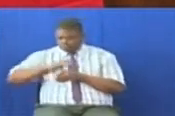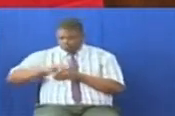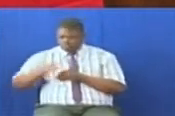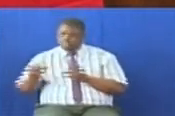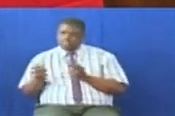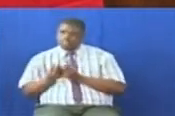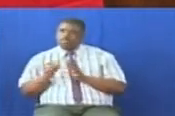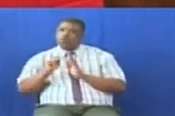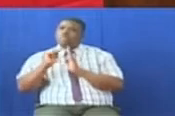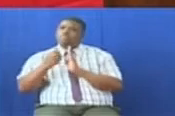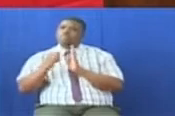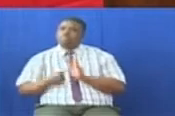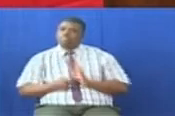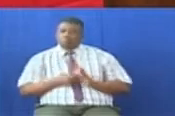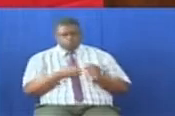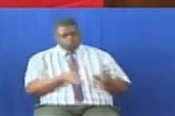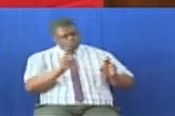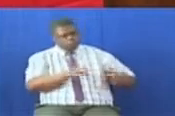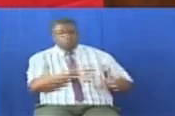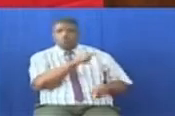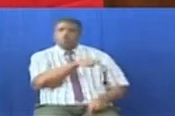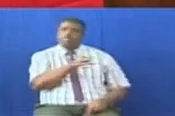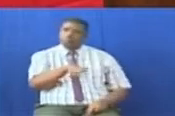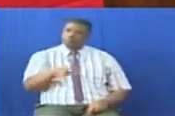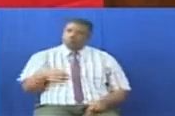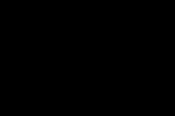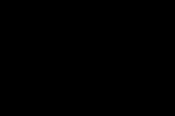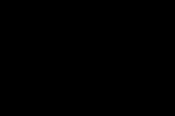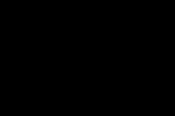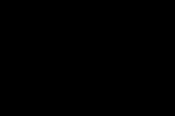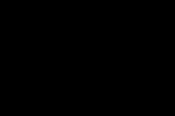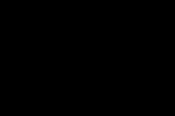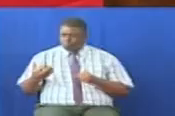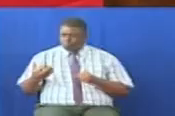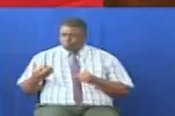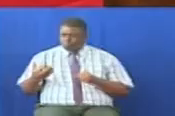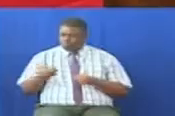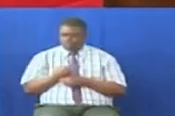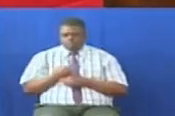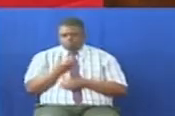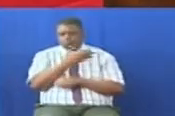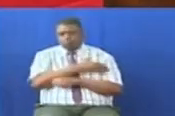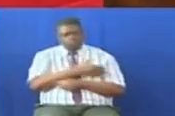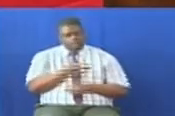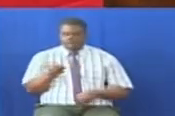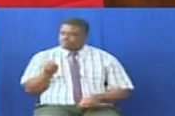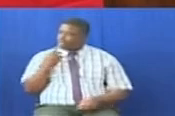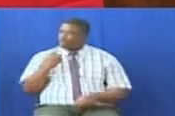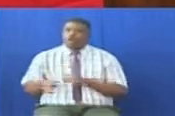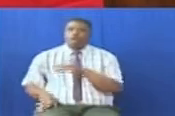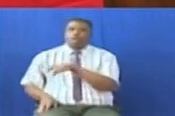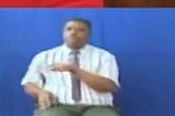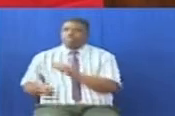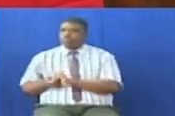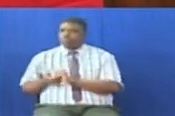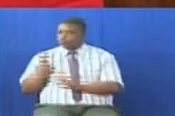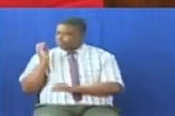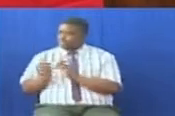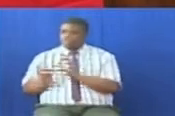cha kuwahukumu wananchi wakapata shida ya kutopata huduma ya madawa, kitu ambacho si